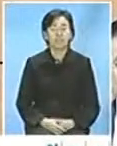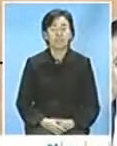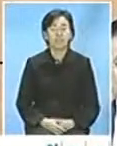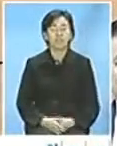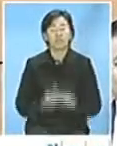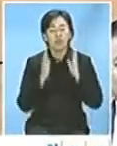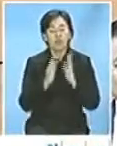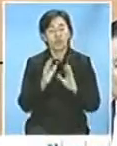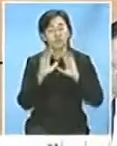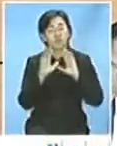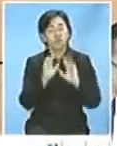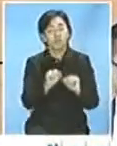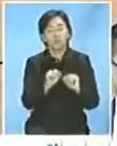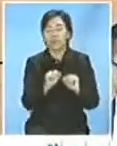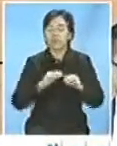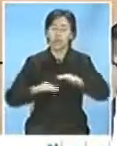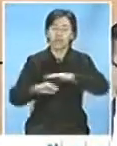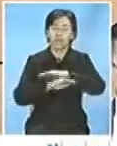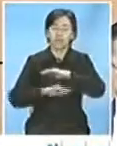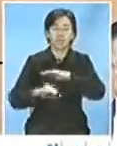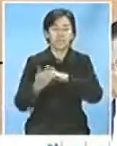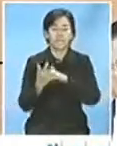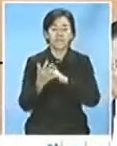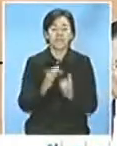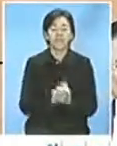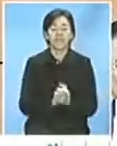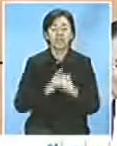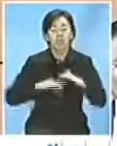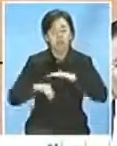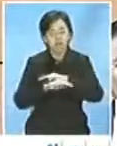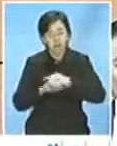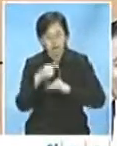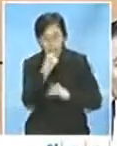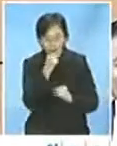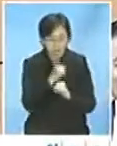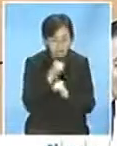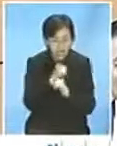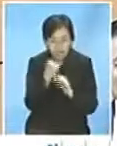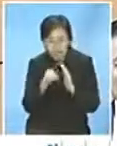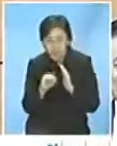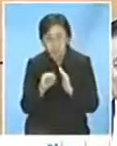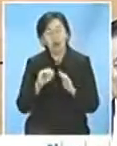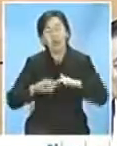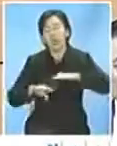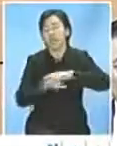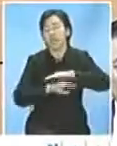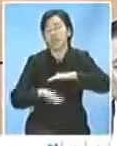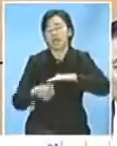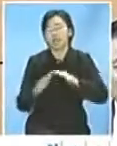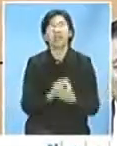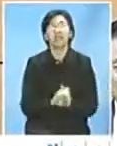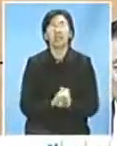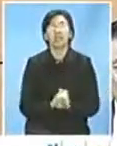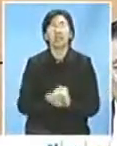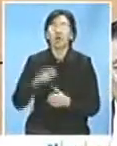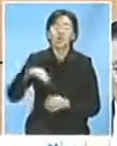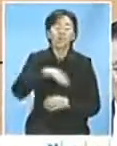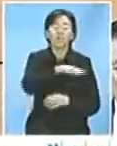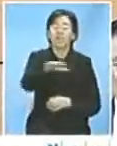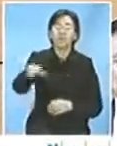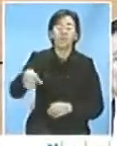กุมไปดำเนินคดีไม่มีหลักฐานยืนยันว่าใครเป็นคนทำเขานิรโทษให้กับเหตุการณ์โดยรวมทั้งห